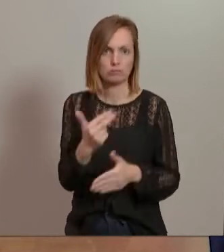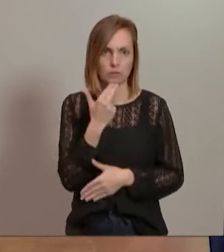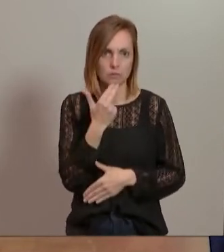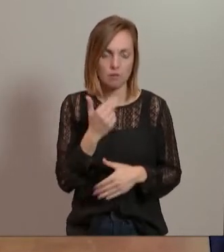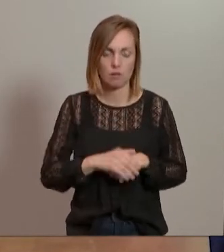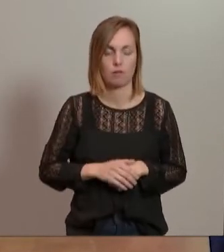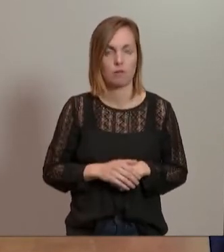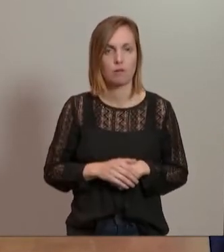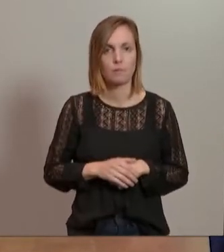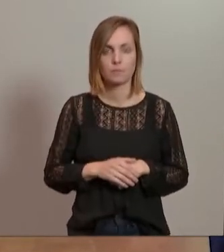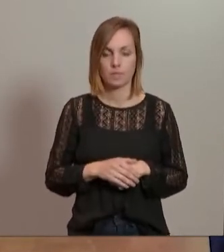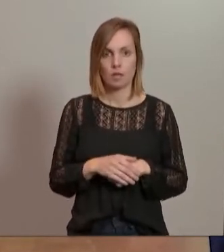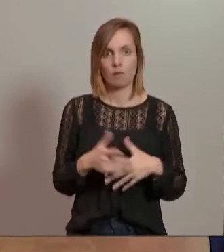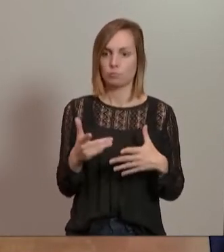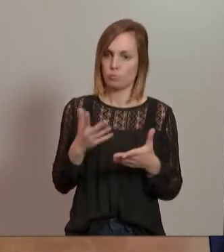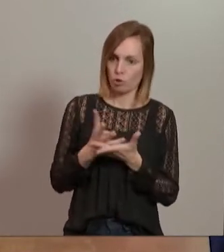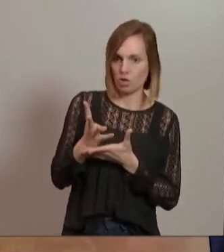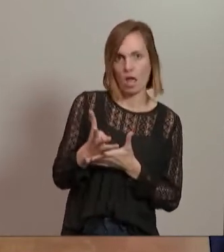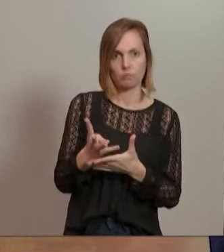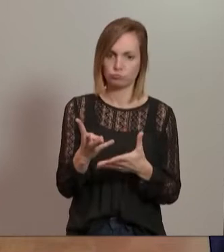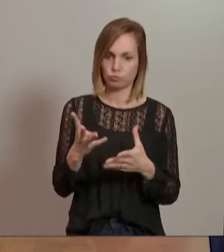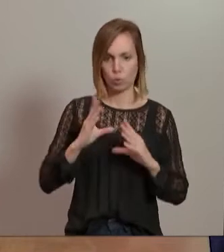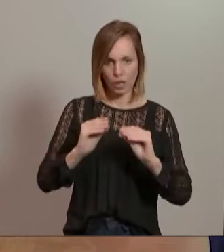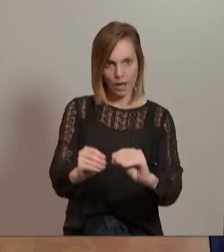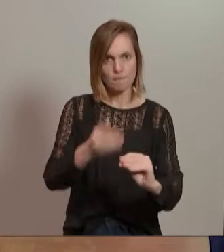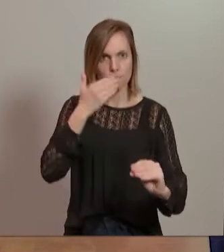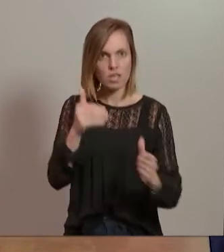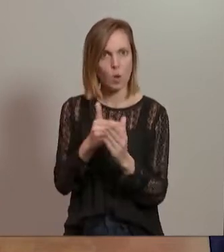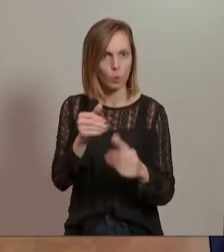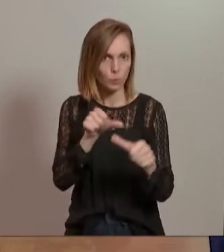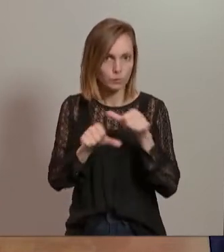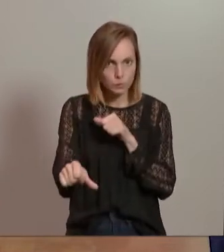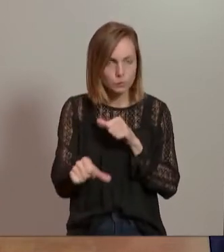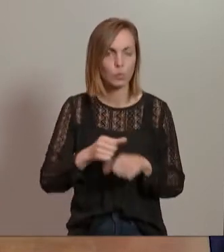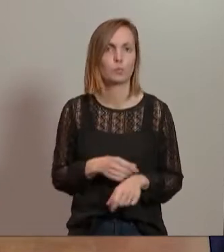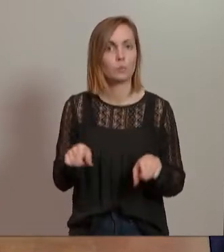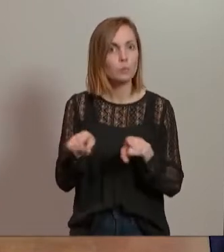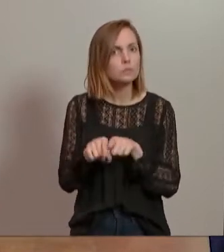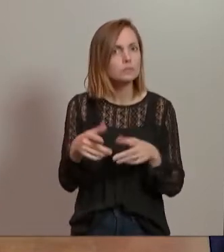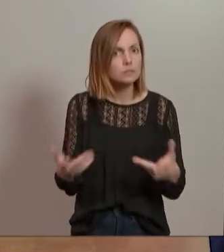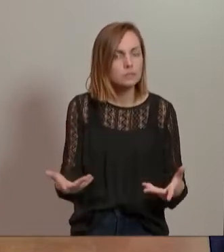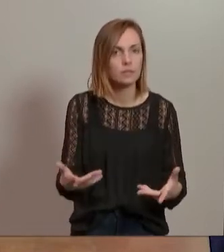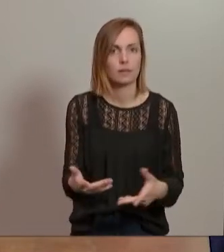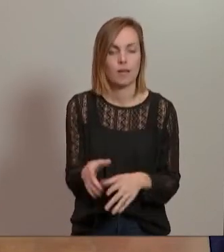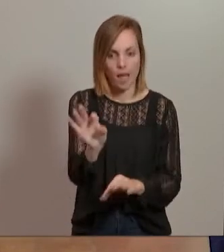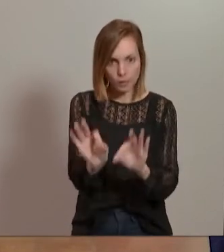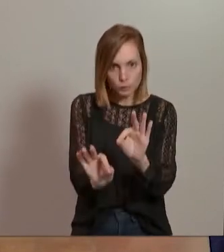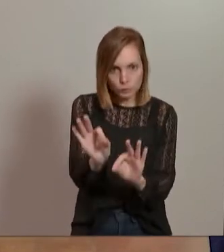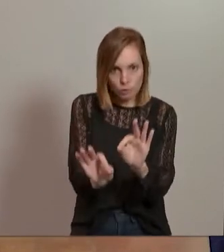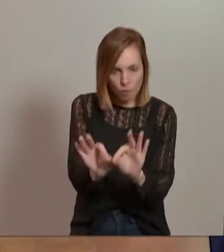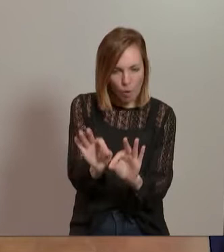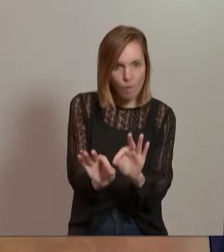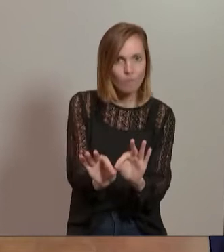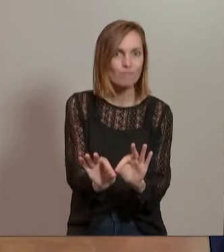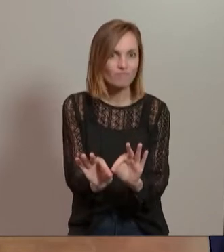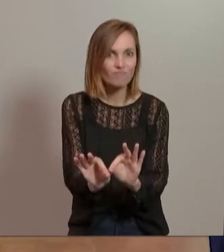permette la mise en œuvre de nos projets dans les meilleures conditions, mais également, il faut bien le dire, pour procéder à des ajustements qui n'ont pas été réalisés dans